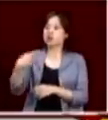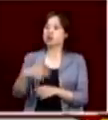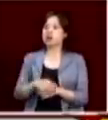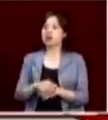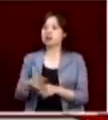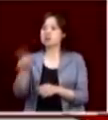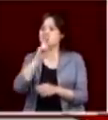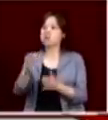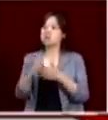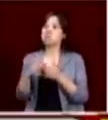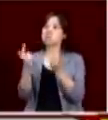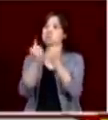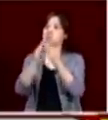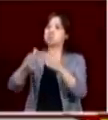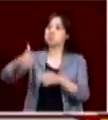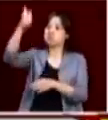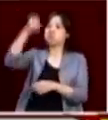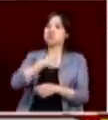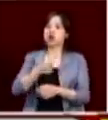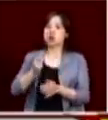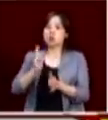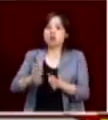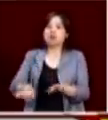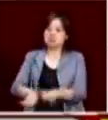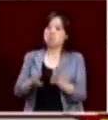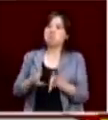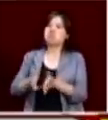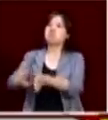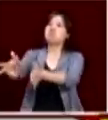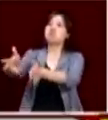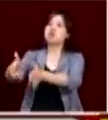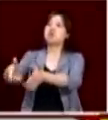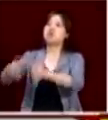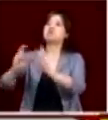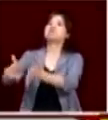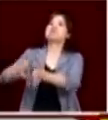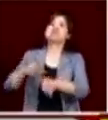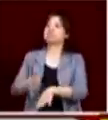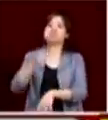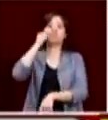昌要选台北市长，火车已经开出去啊，开袂倒转来。